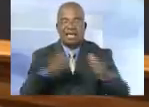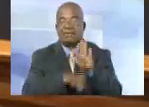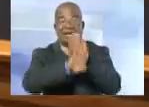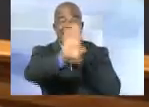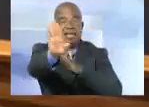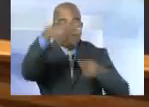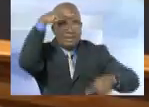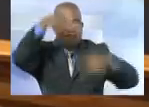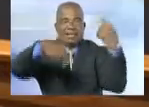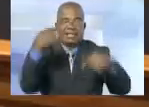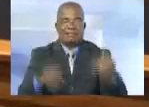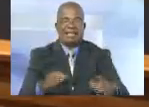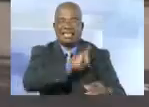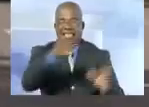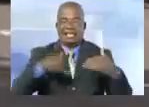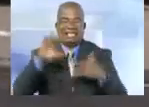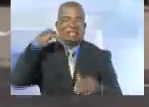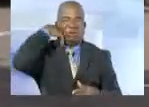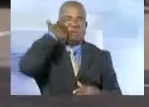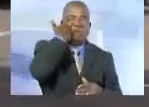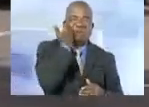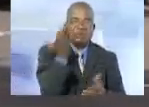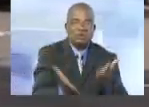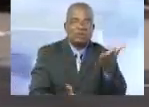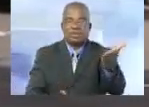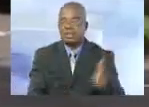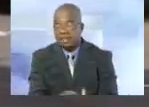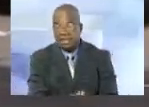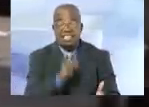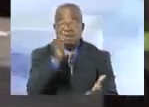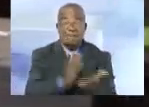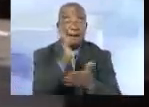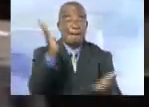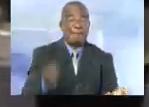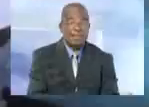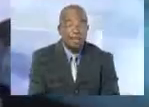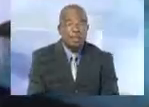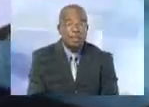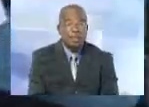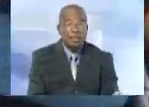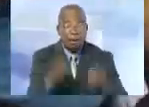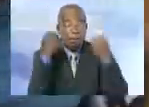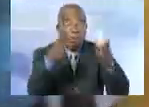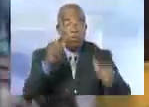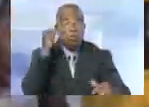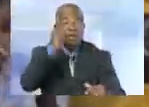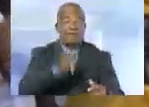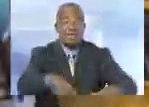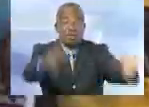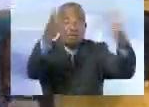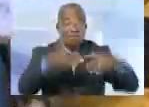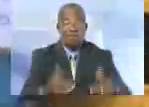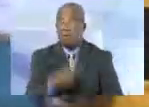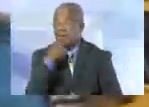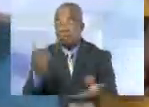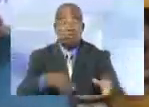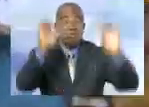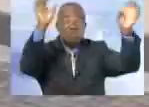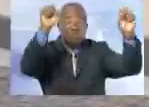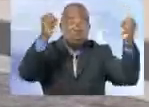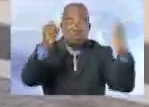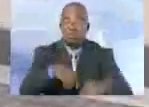de Hanen ont été présentés au juge mardi, une foule s'est massée devant le tribunal pour réclamer justice. L'affaire